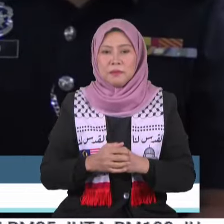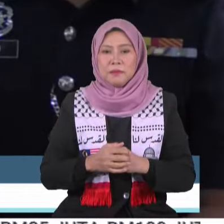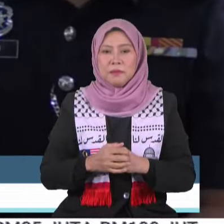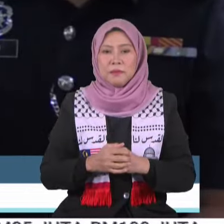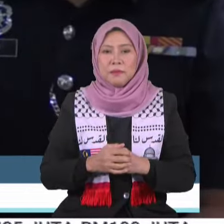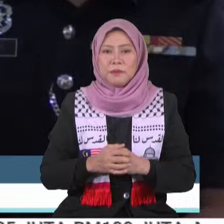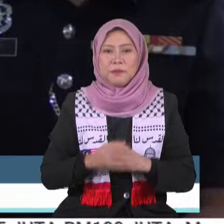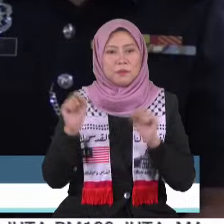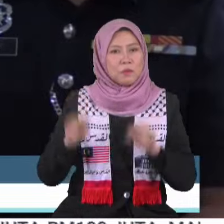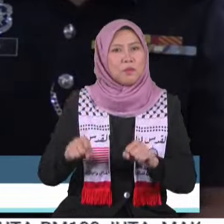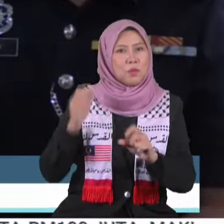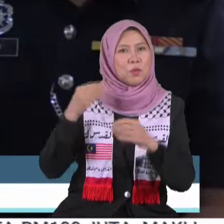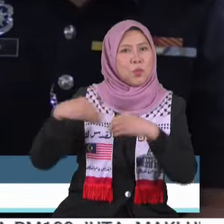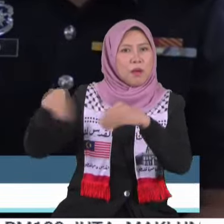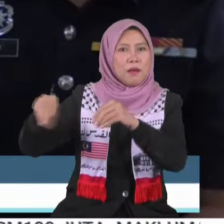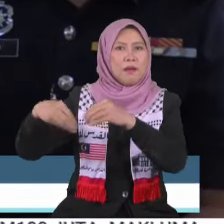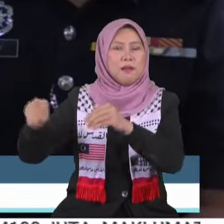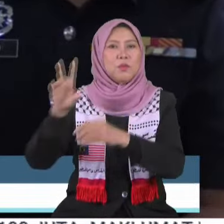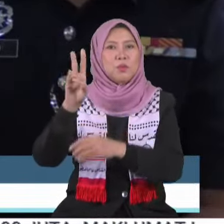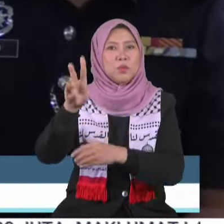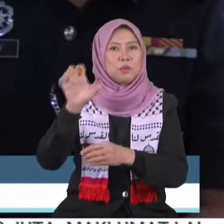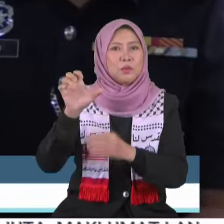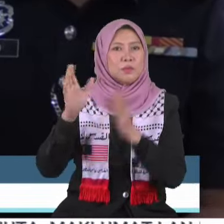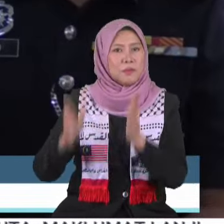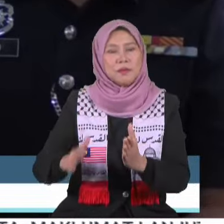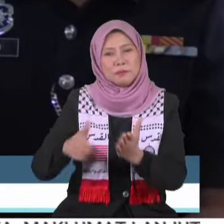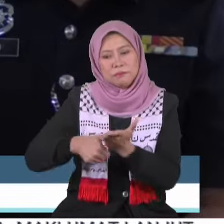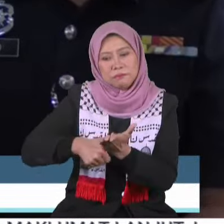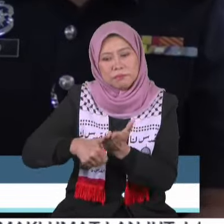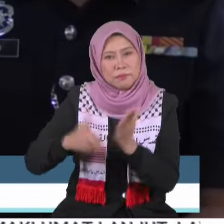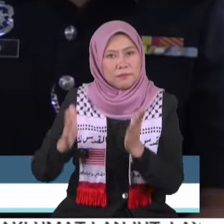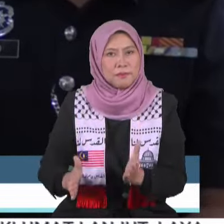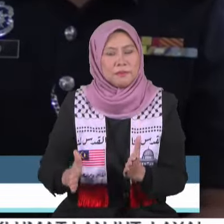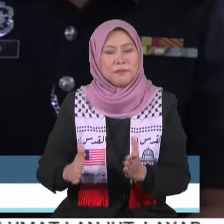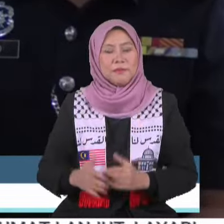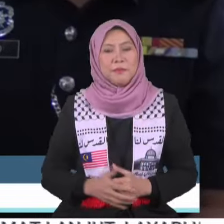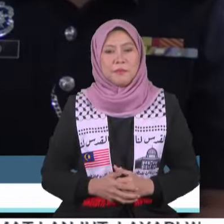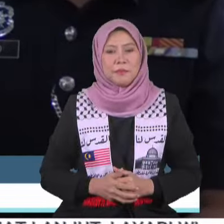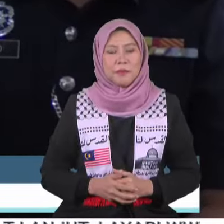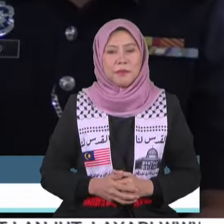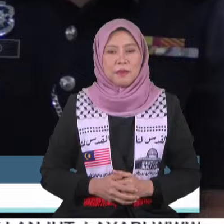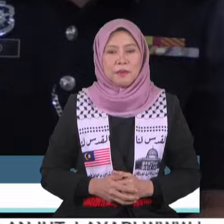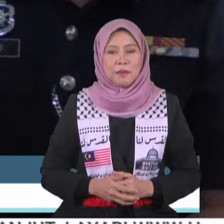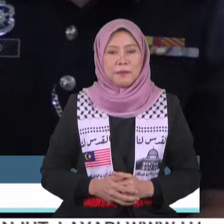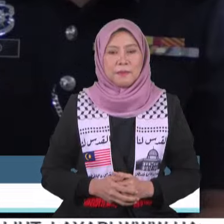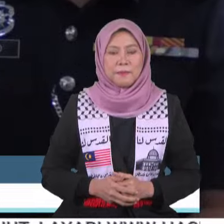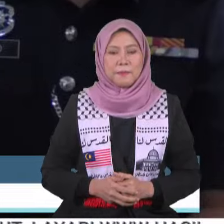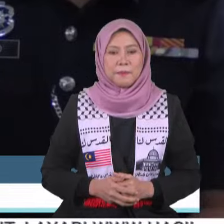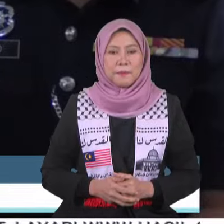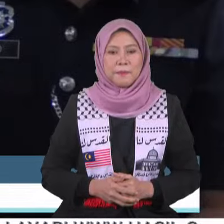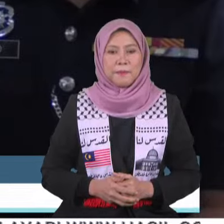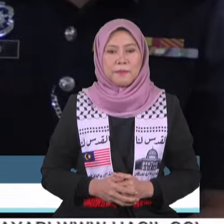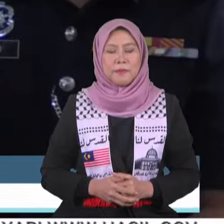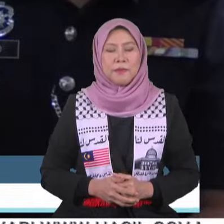78,700 orang penagih dadah dengan kadar penggunaan sebanyak 0.2 gram bagi setiap orang.